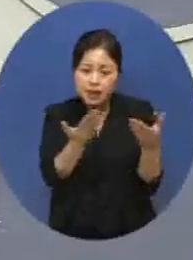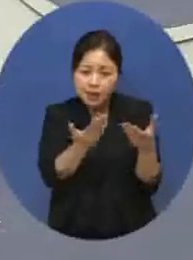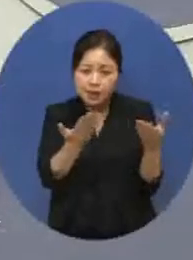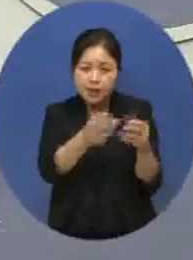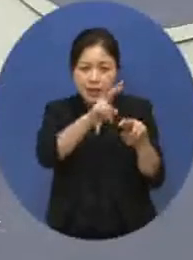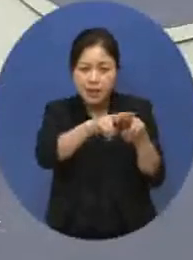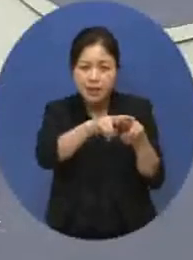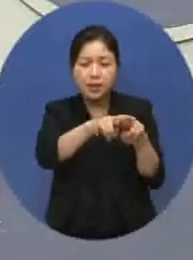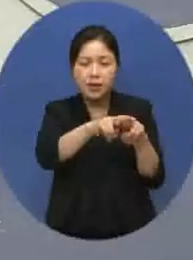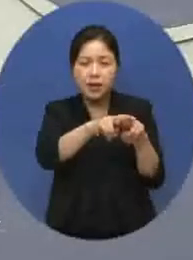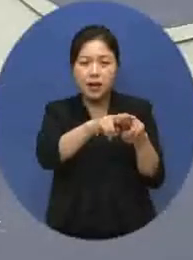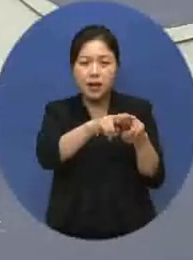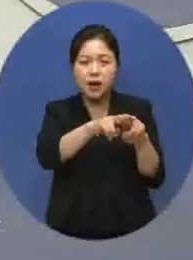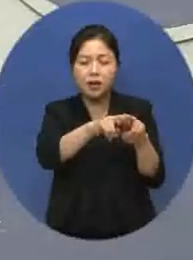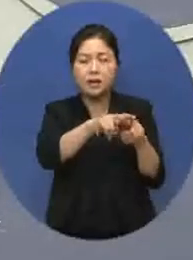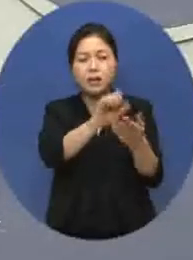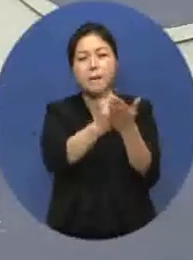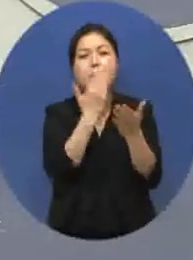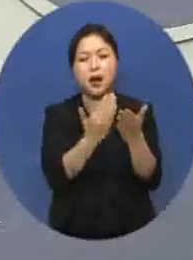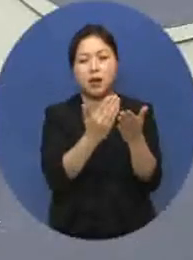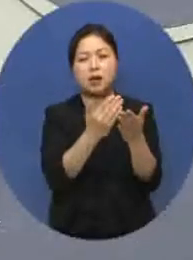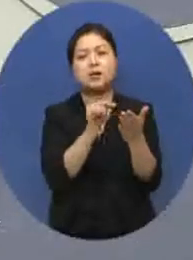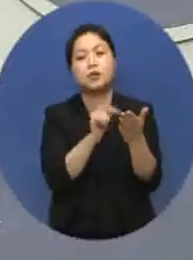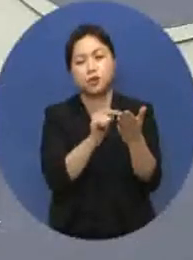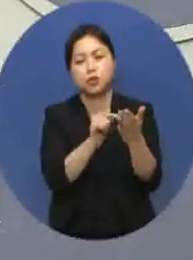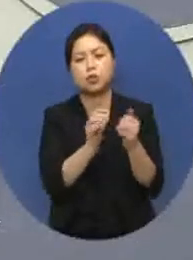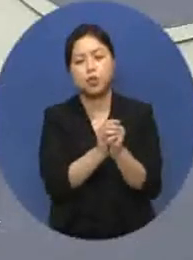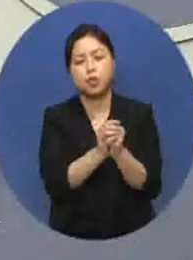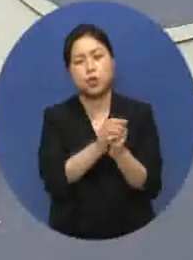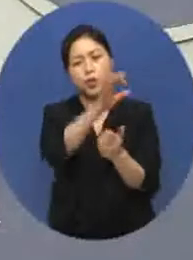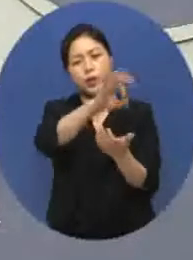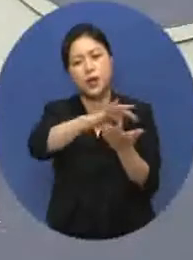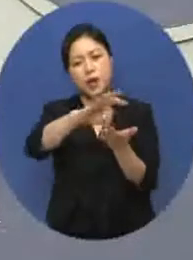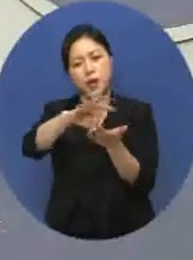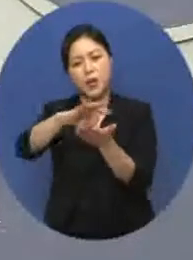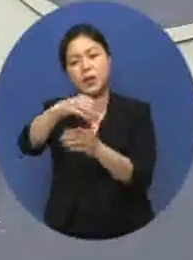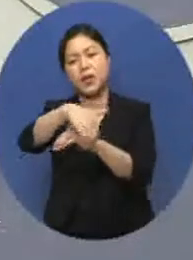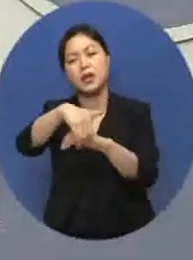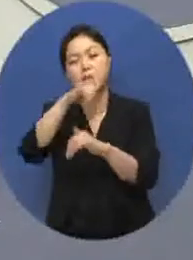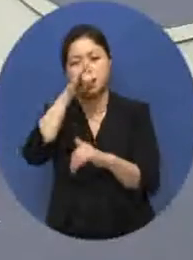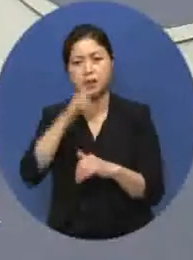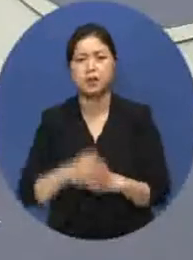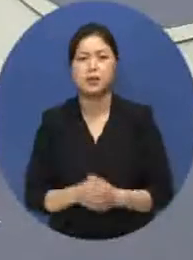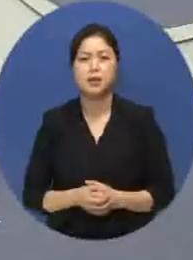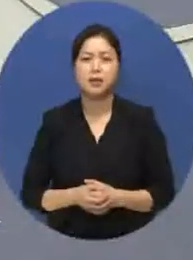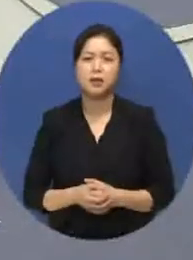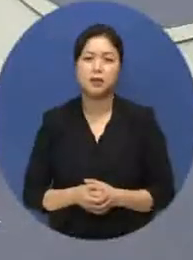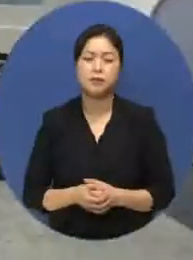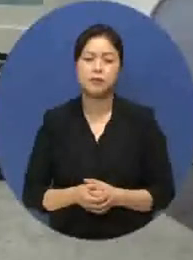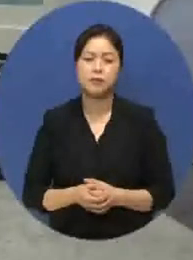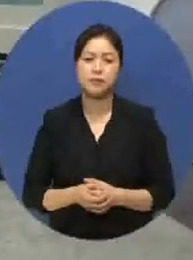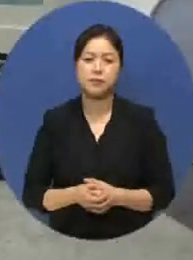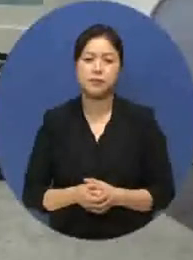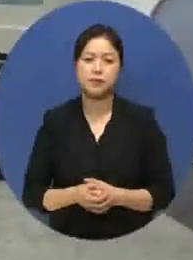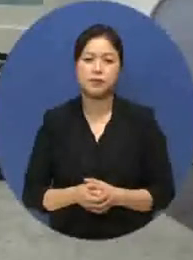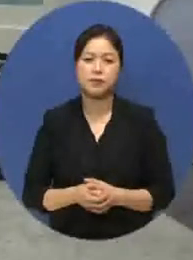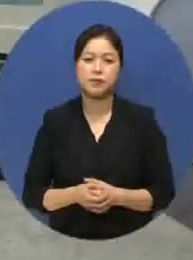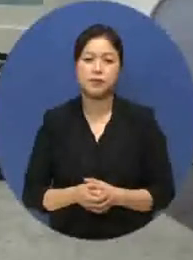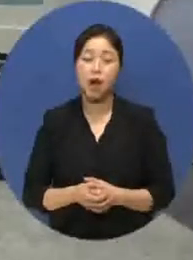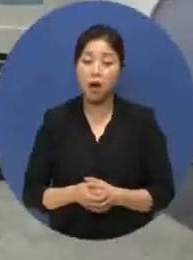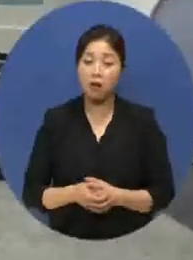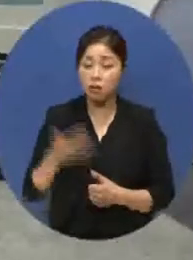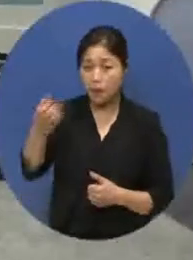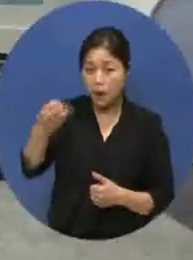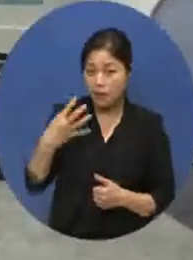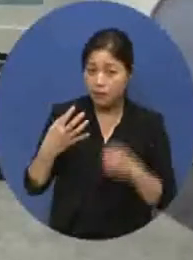수 있는 그런 방향으로 저희들은 집행할 계획을 갖고 있거든요. 제가 지금 말씀 중에 예. 언뜻